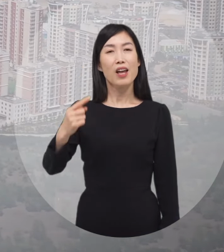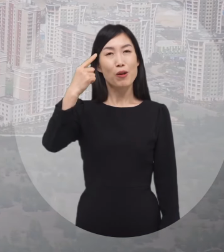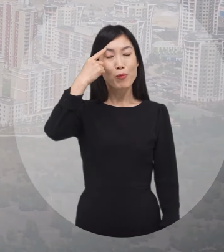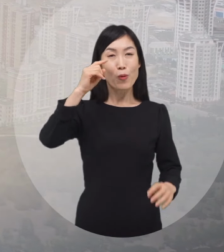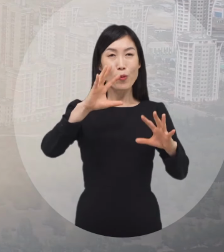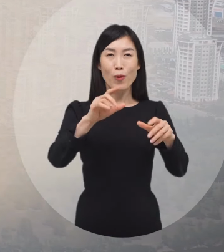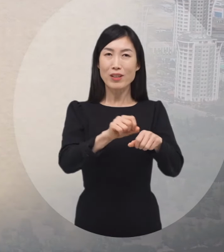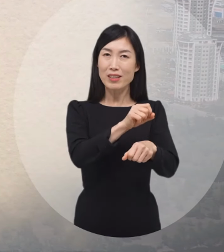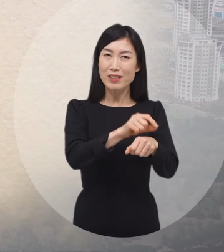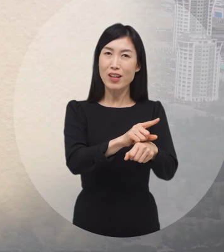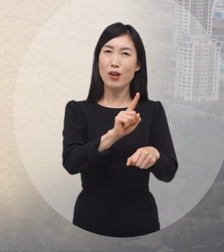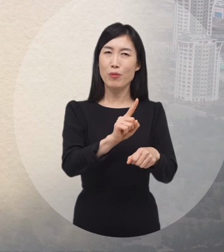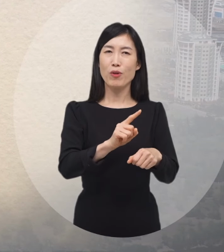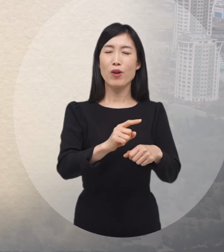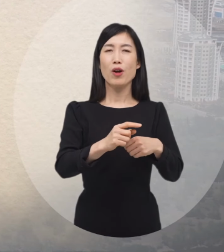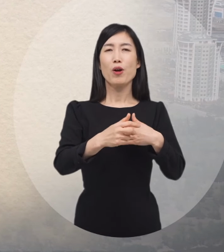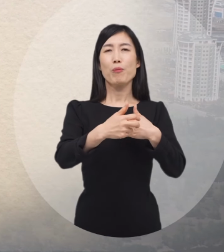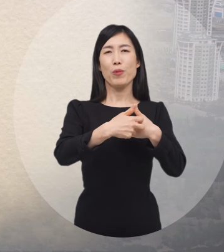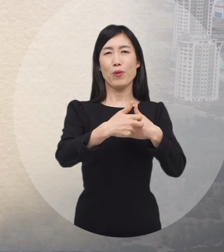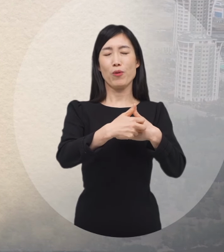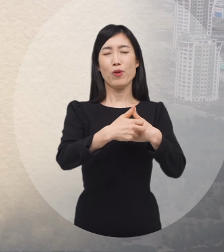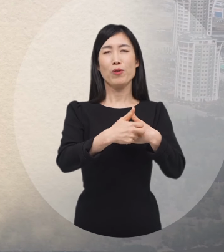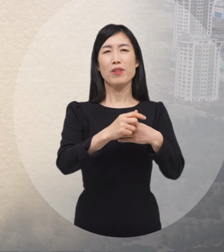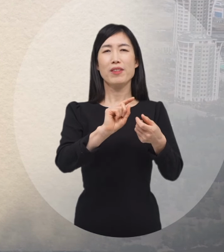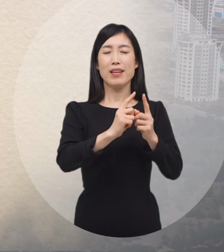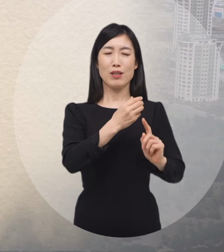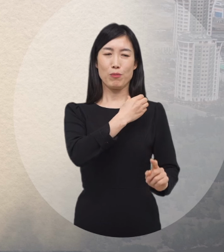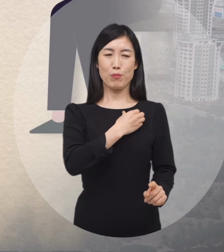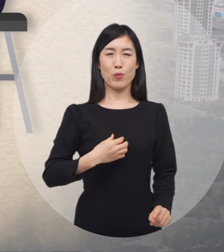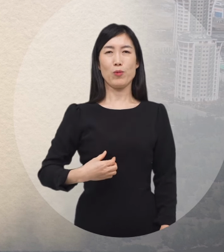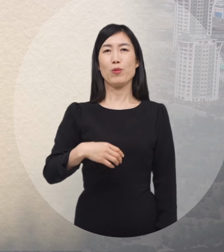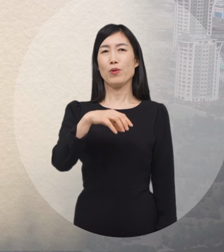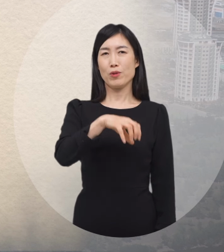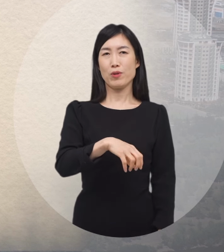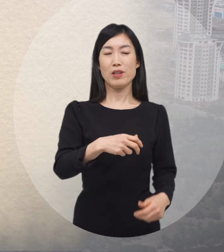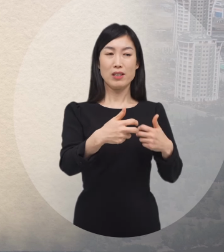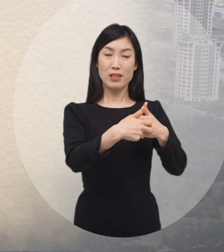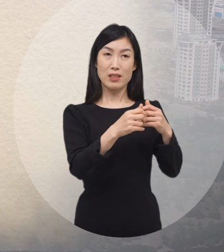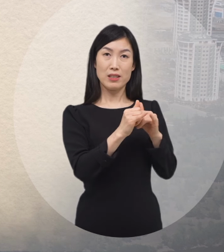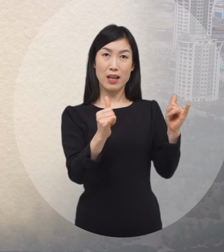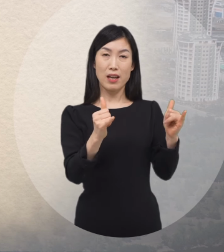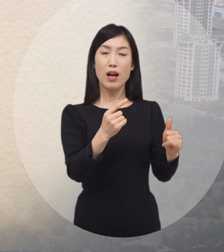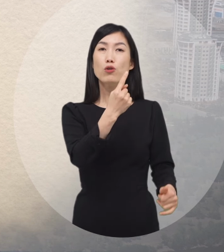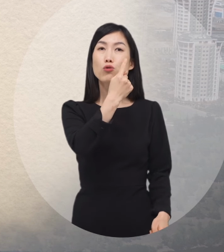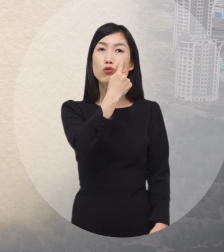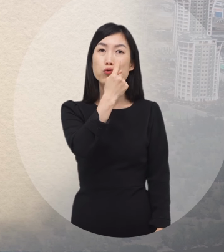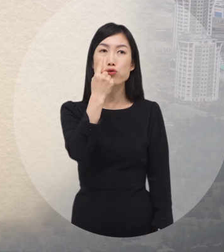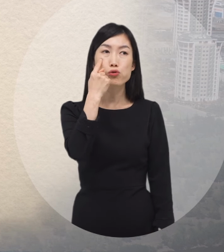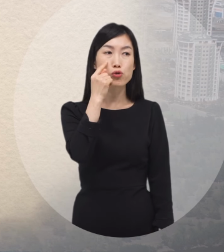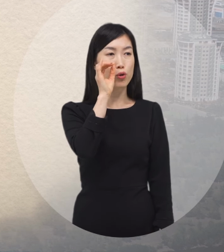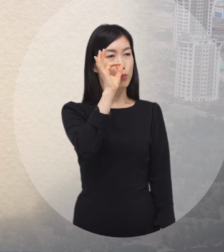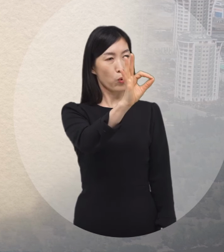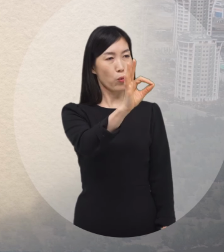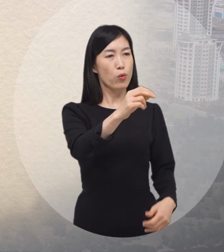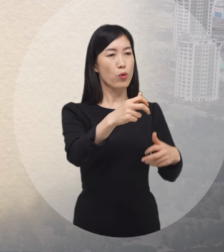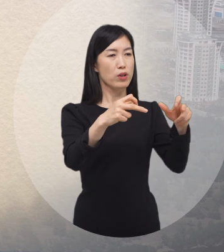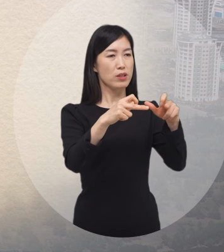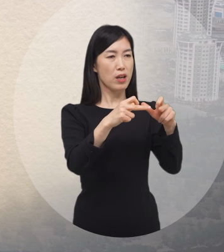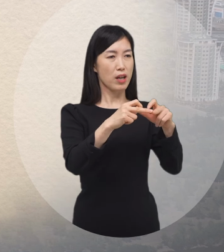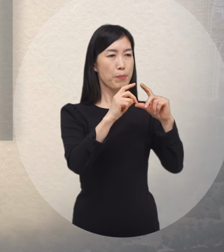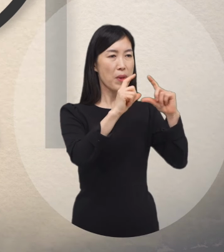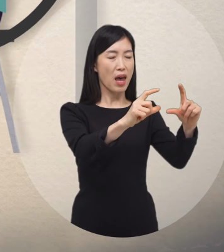몽골에선 가장 작은 의료 지원 서비스 기관인 보건소에서 오로지 의사의 육안으로 장애 진단이